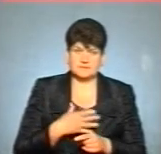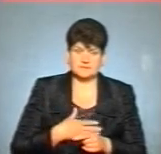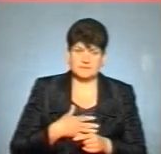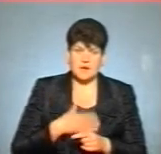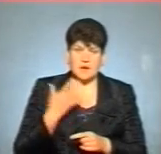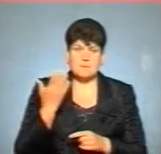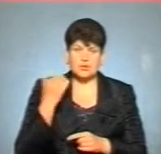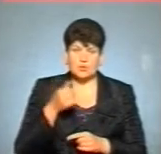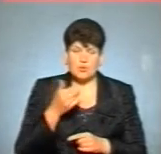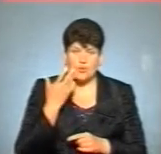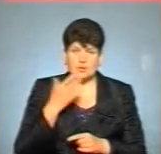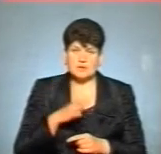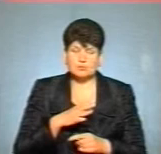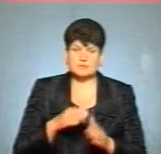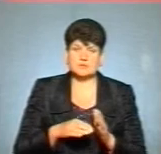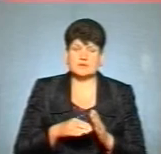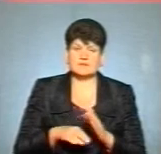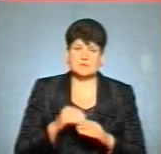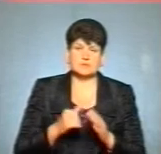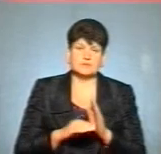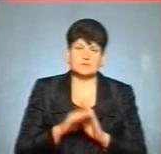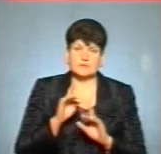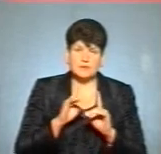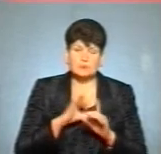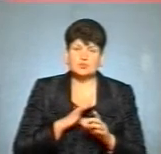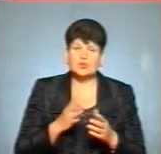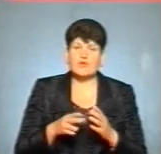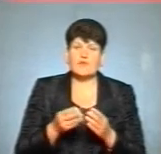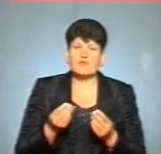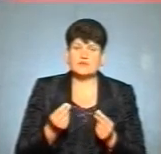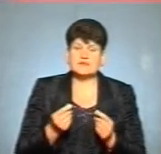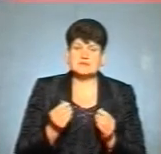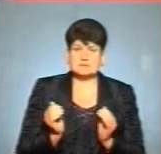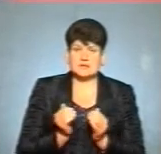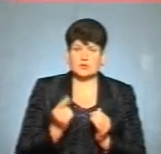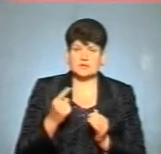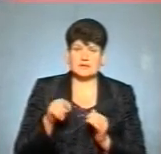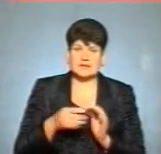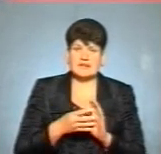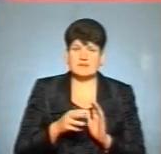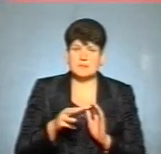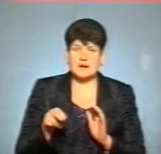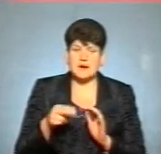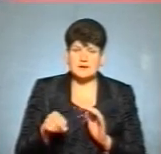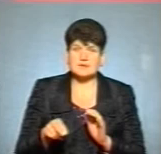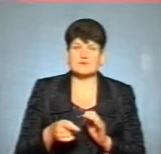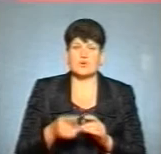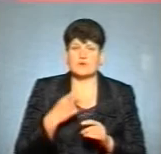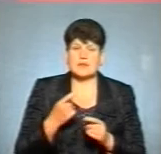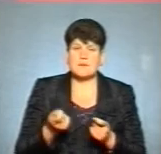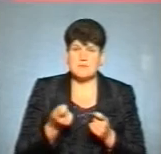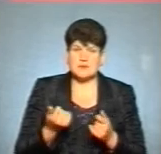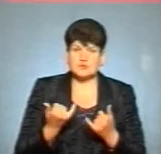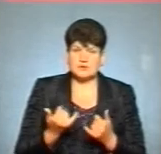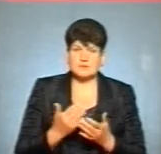були парламентські вибори, також було фінансування невелике, 1,9 мільярдів. Тоді говорили про те, що це критично мало. Цього року ми